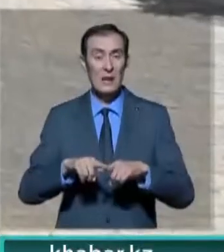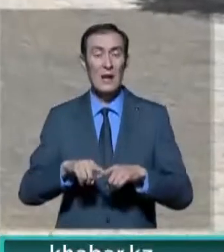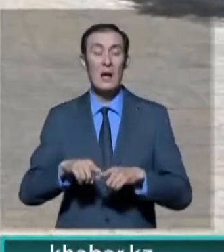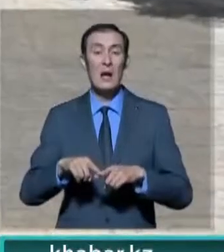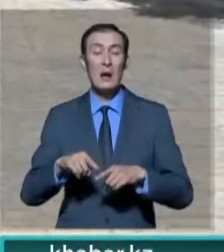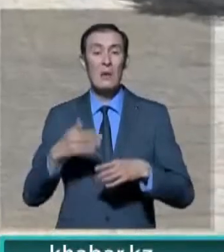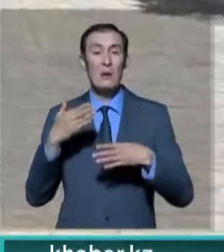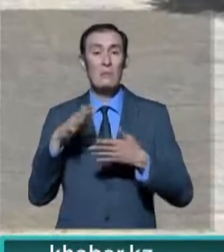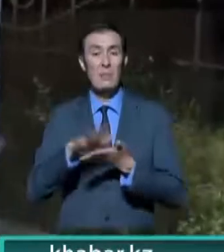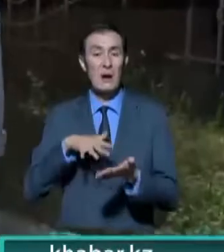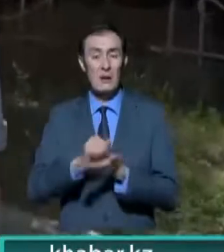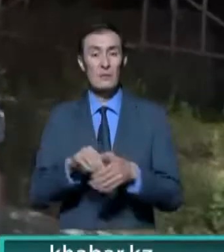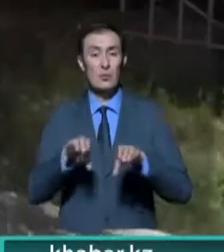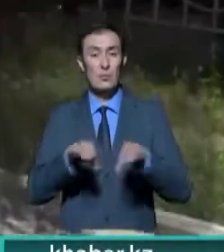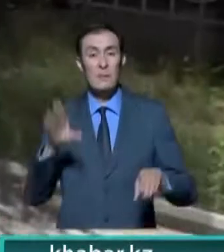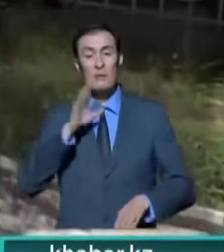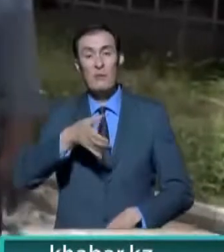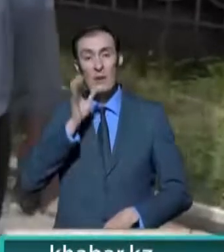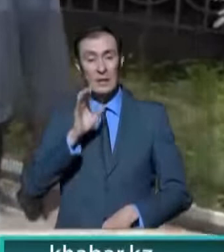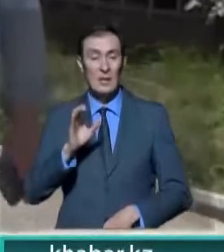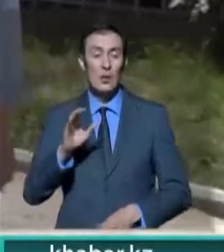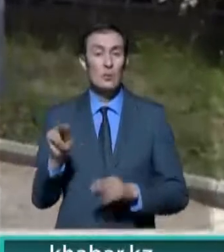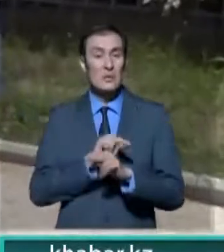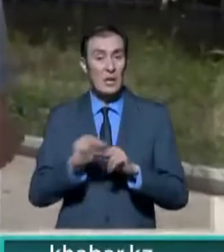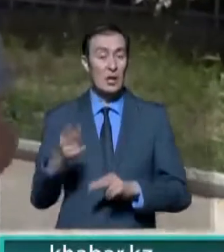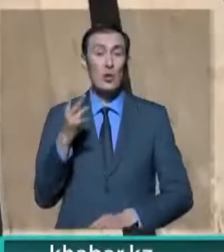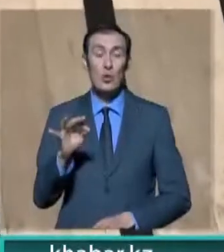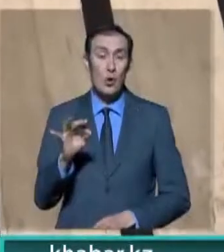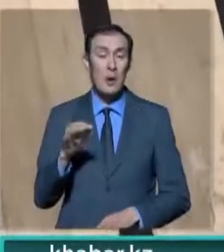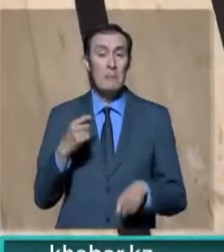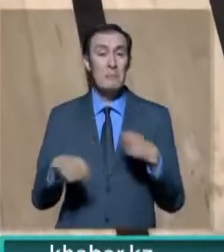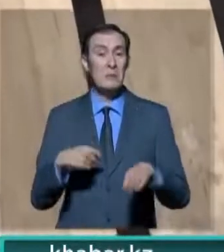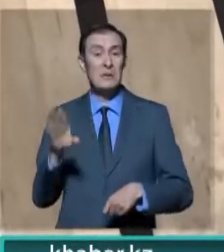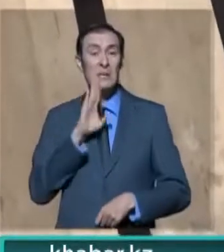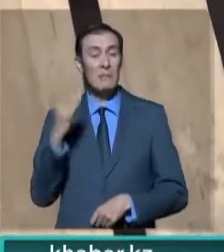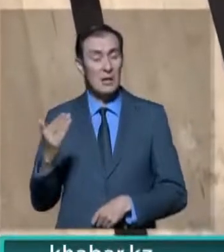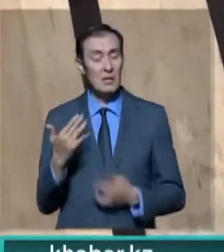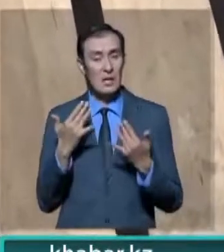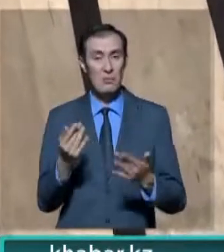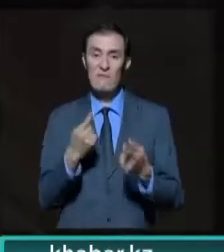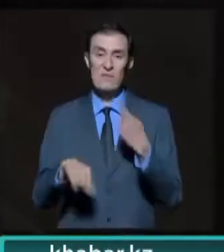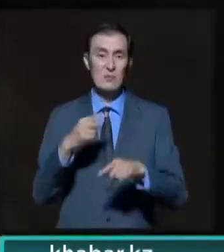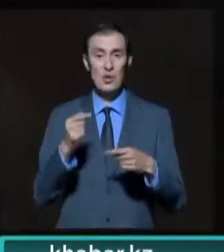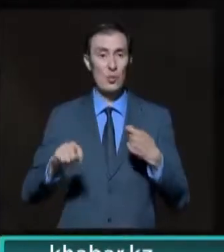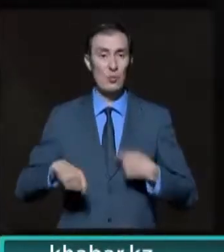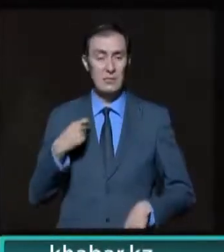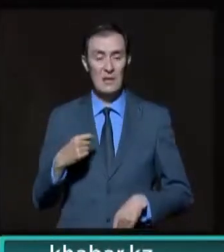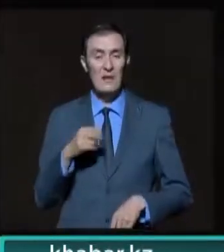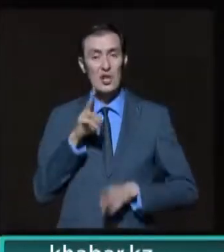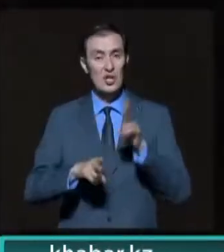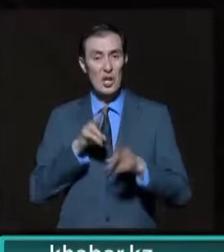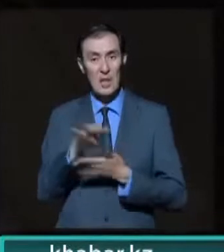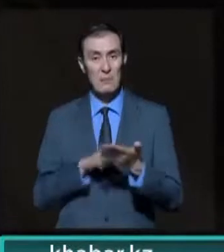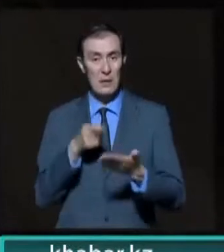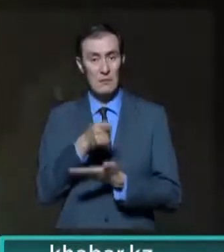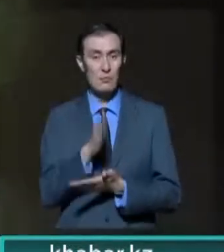на трубопровод, питьевой воды специалисты устранили, однако предпринимательница настаивает на возмещении убытков. С жалобой она